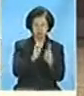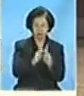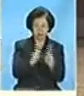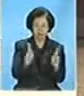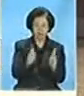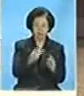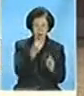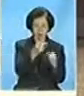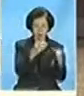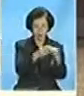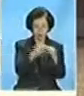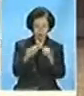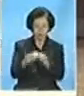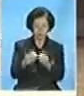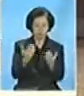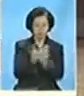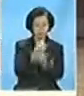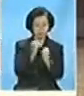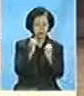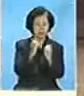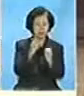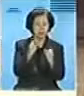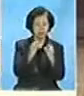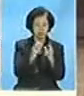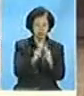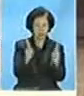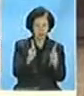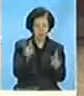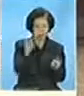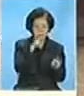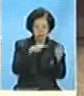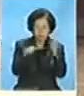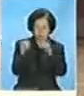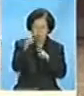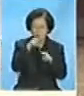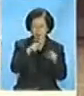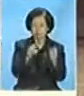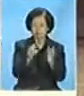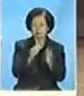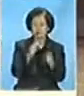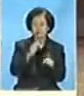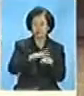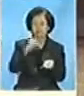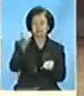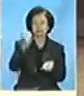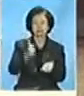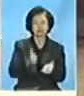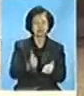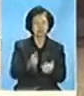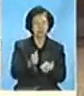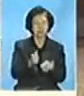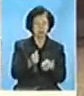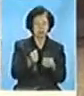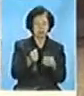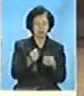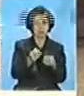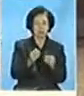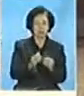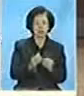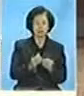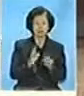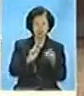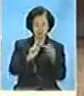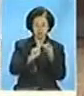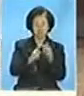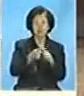ปลี่ยนแปลงคือกรรมธิการการปกครองที่ผมมีความถนัดได้รับความกรุณาจากเ